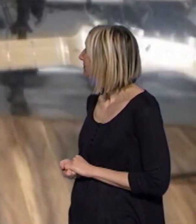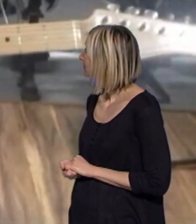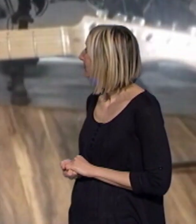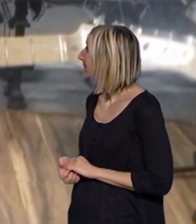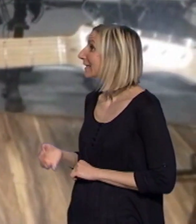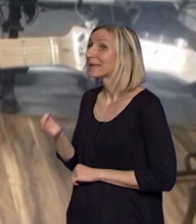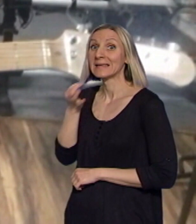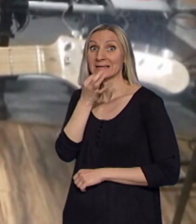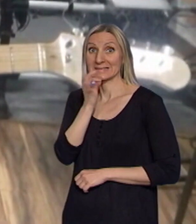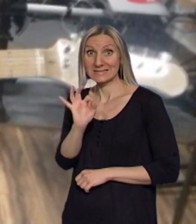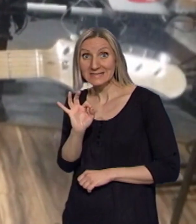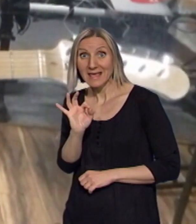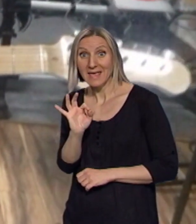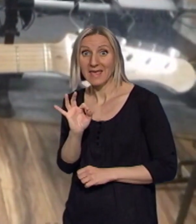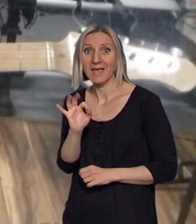E,